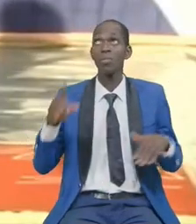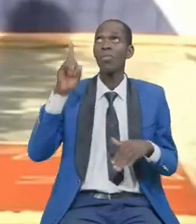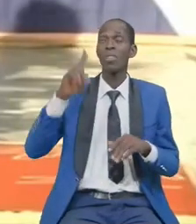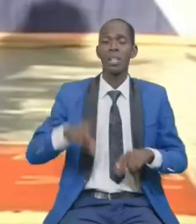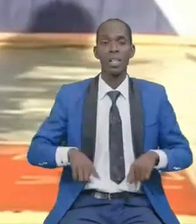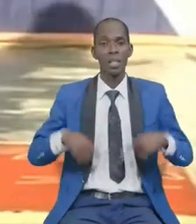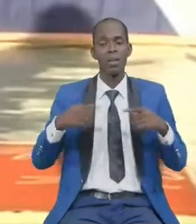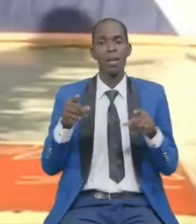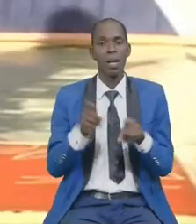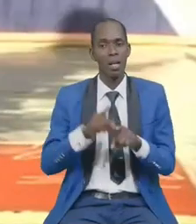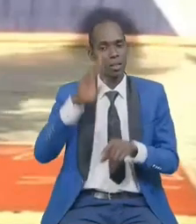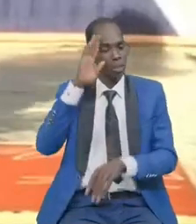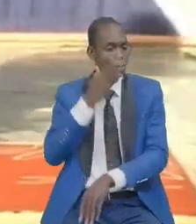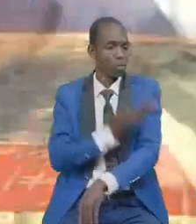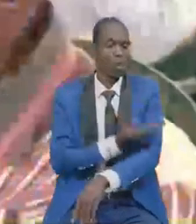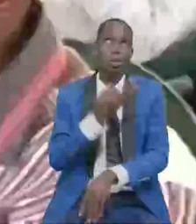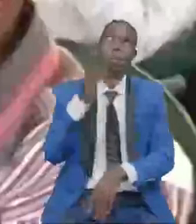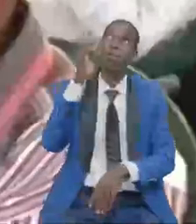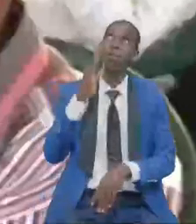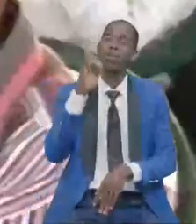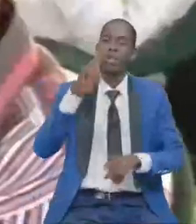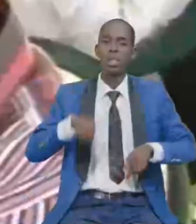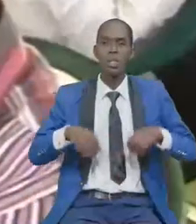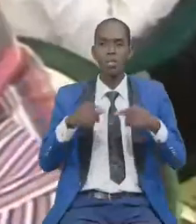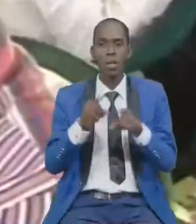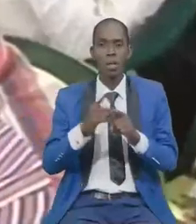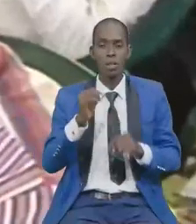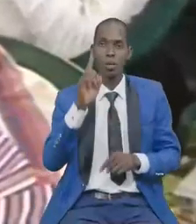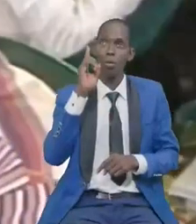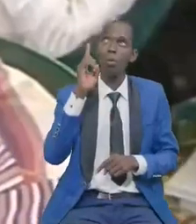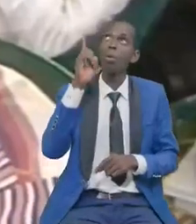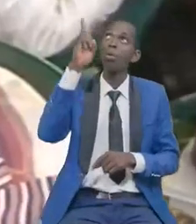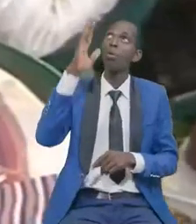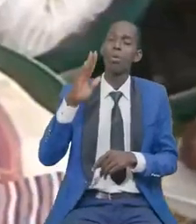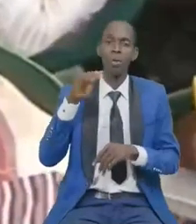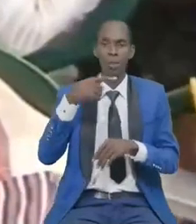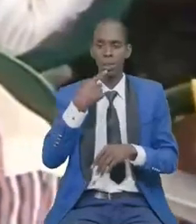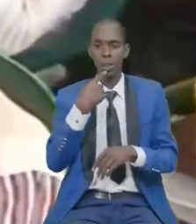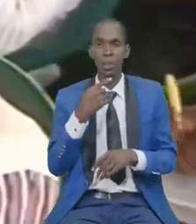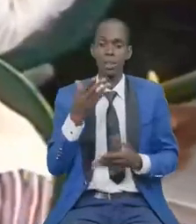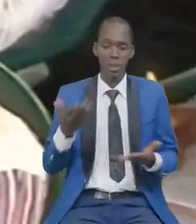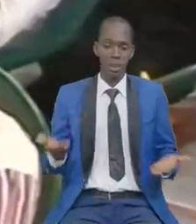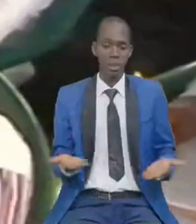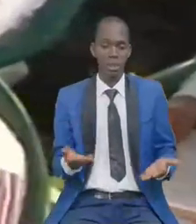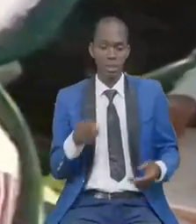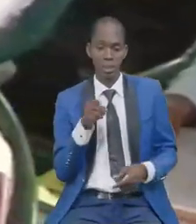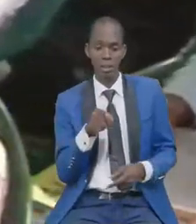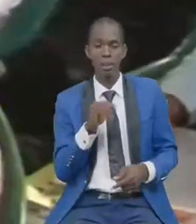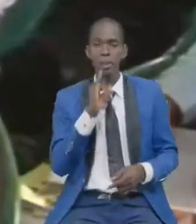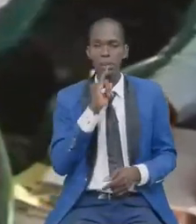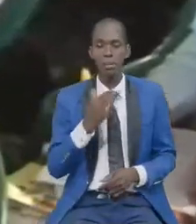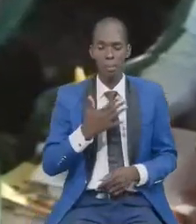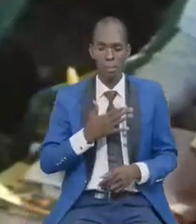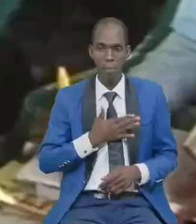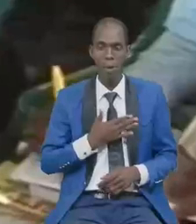Dieu. Il a vécu comme celui que Dieu a envoyé ici-bas. Voici mon Fils bien-aimé, en qui